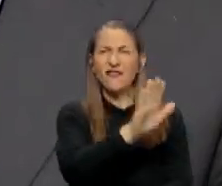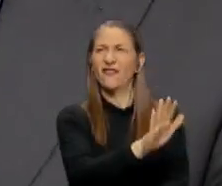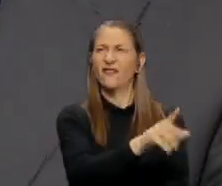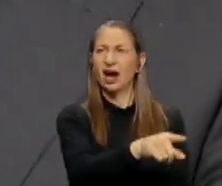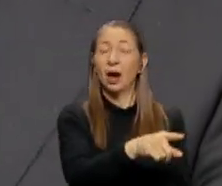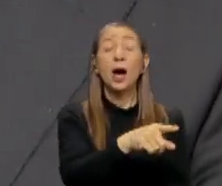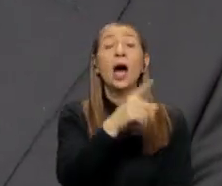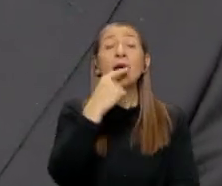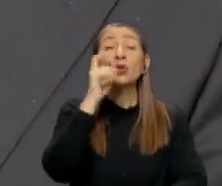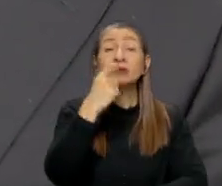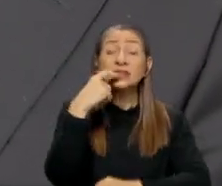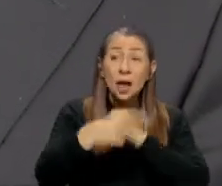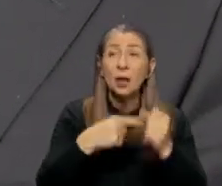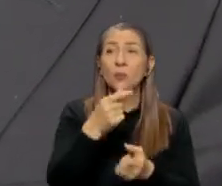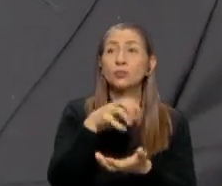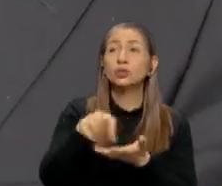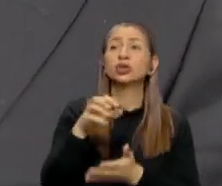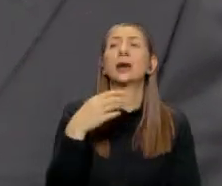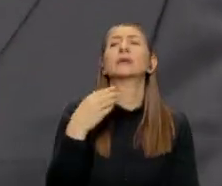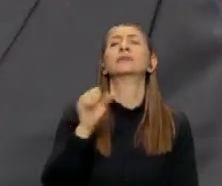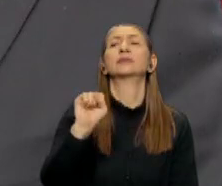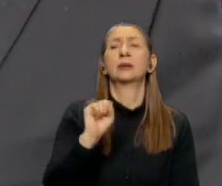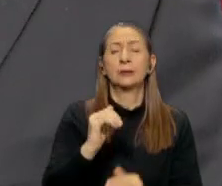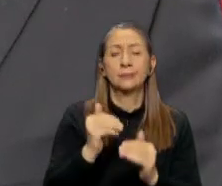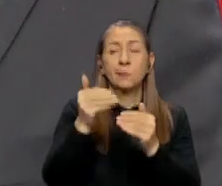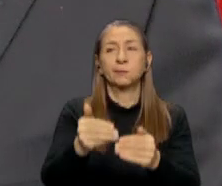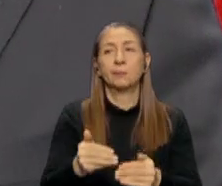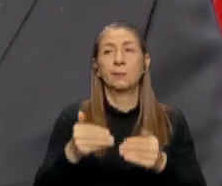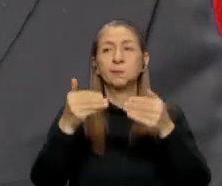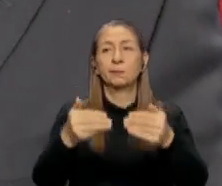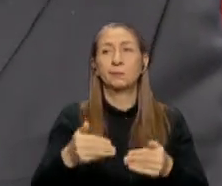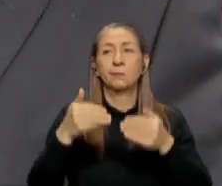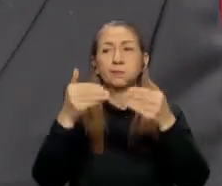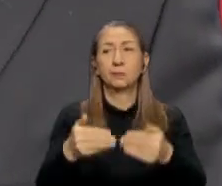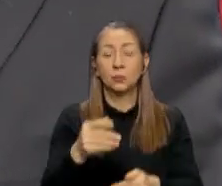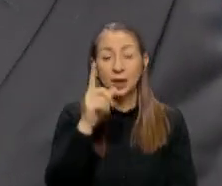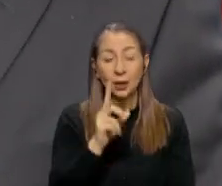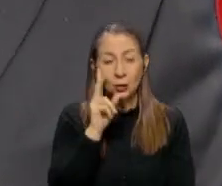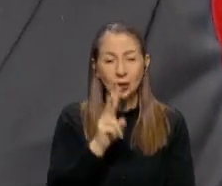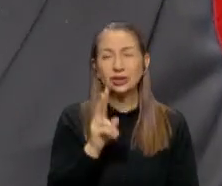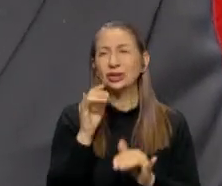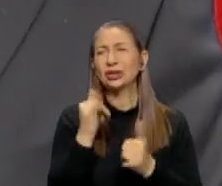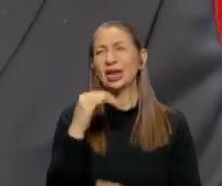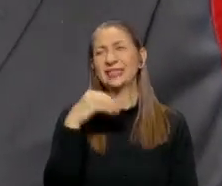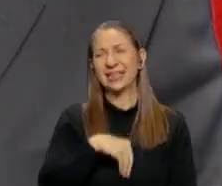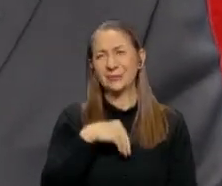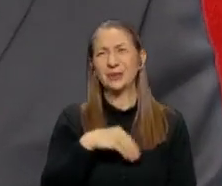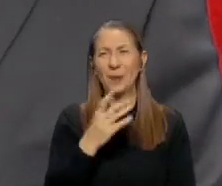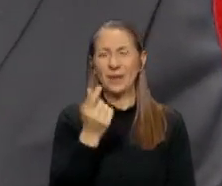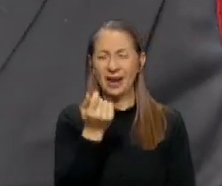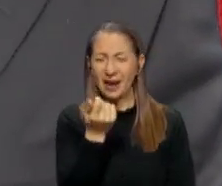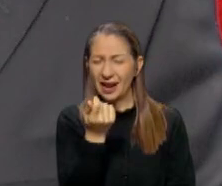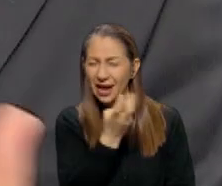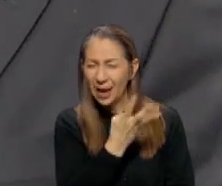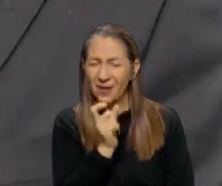9 yıldır her sene buraya bütçe ayırmadan pas geçiliyor Şimdi bunu ilk gördüğüm zaman şaka zannetmiştim Yani bir rakam